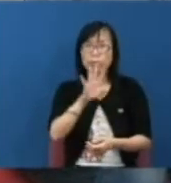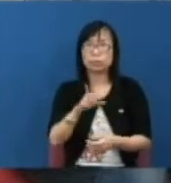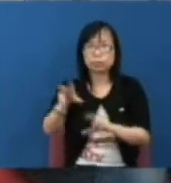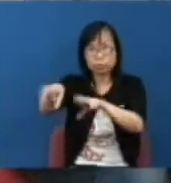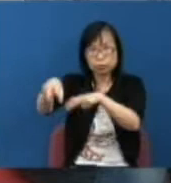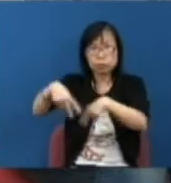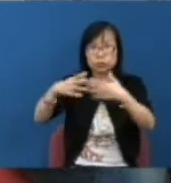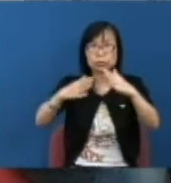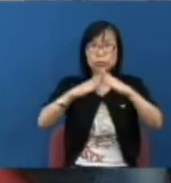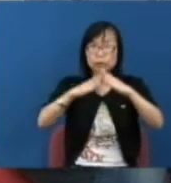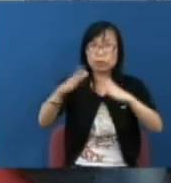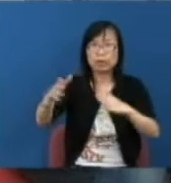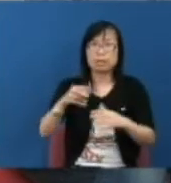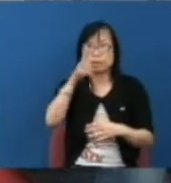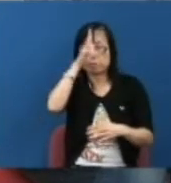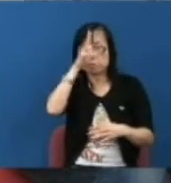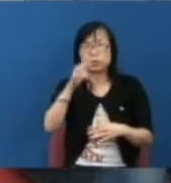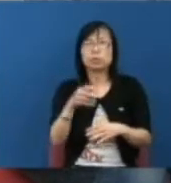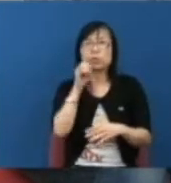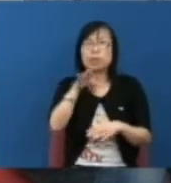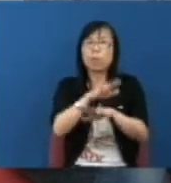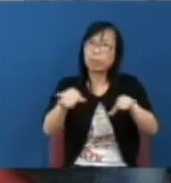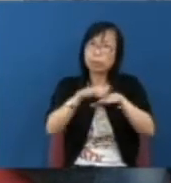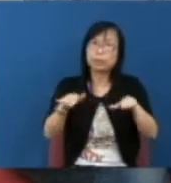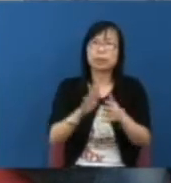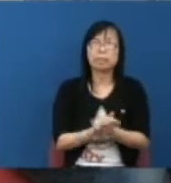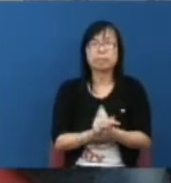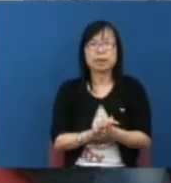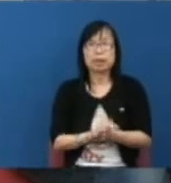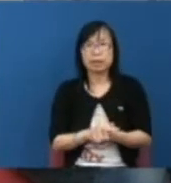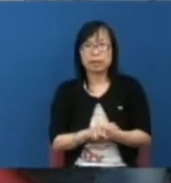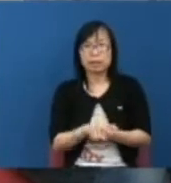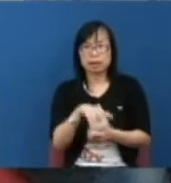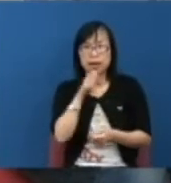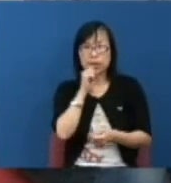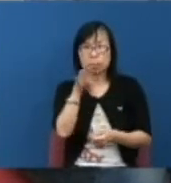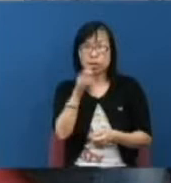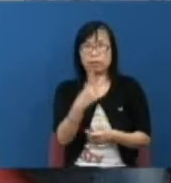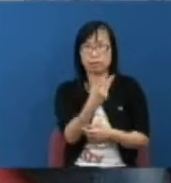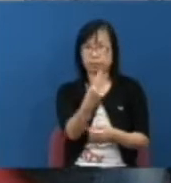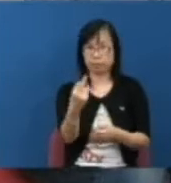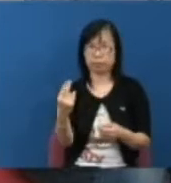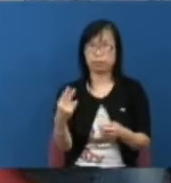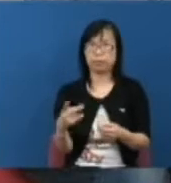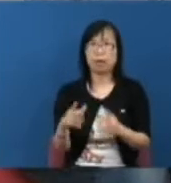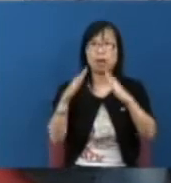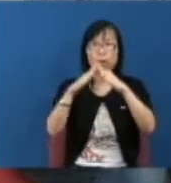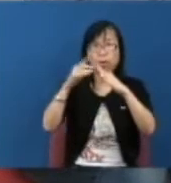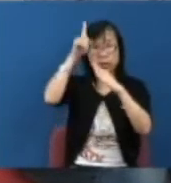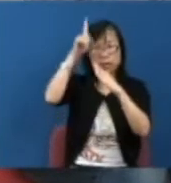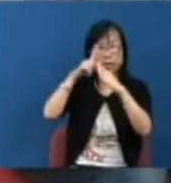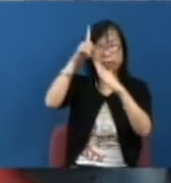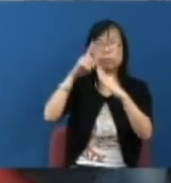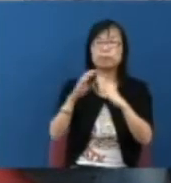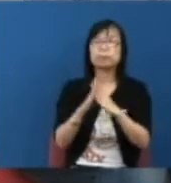家香港政府亦都普及緊咧，即係譬如ECF funding 啊，佢都有講一啲綠化村屋頂啊，以至